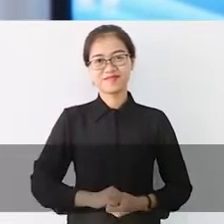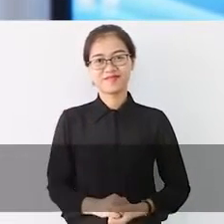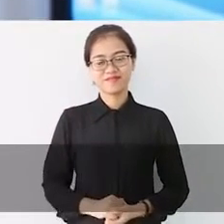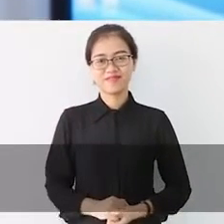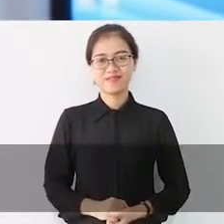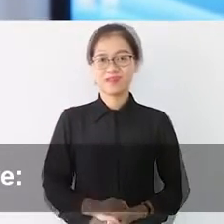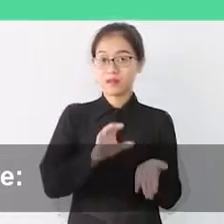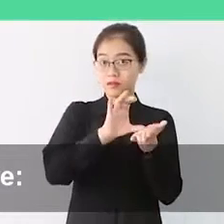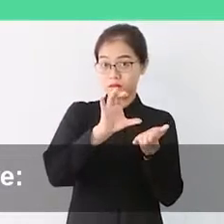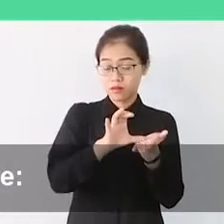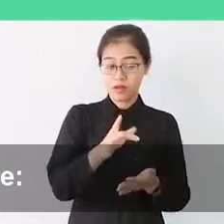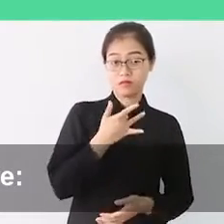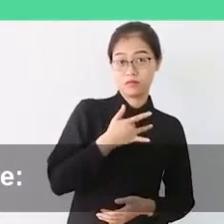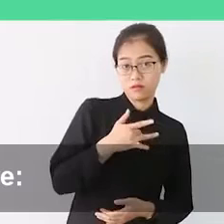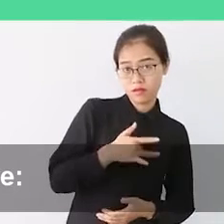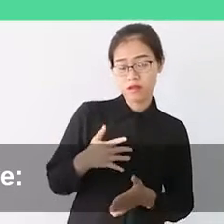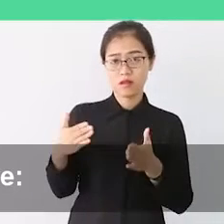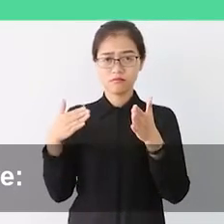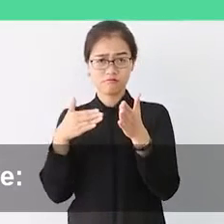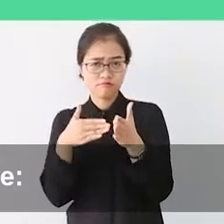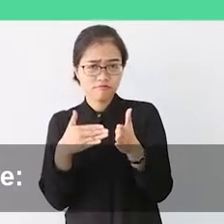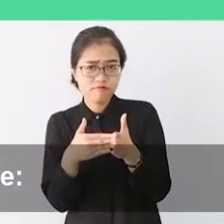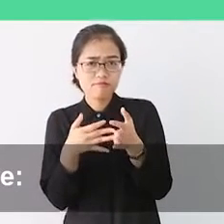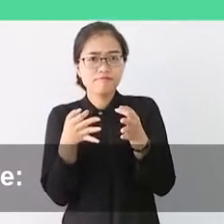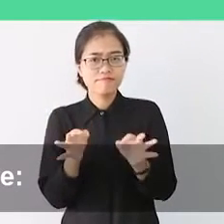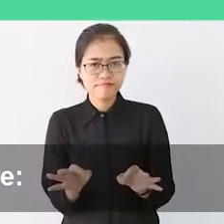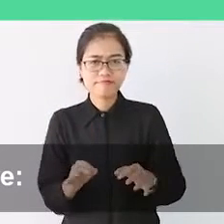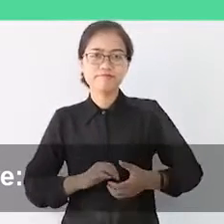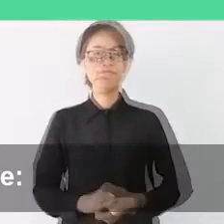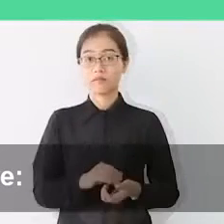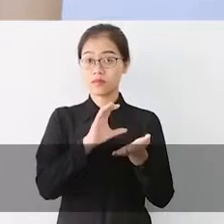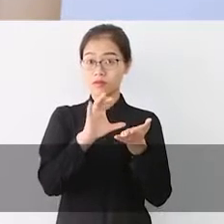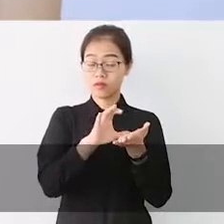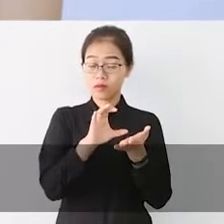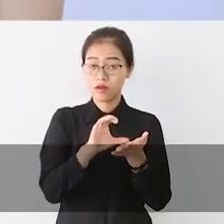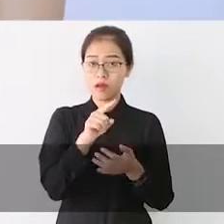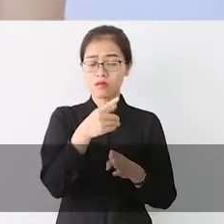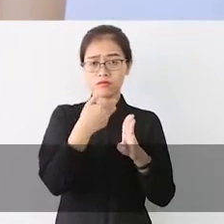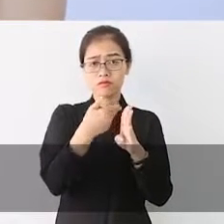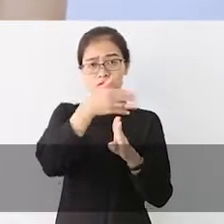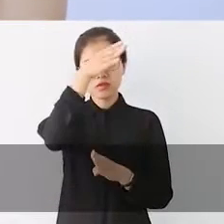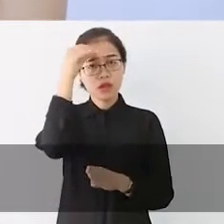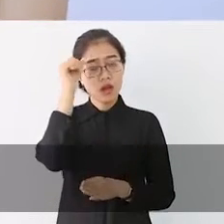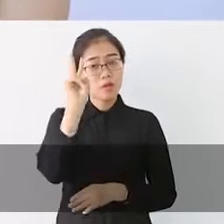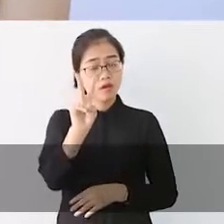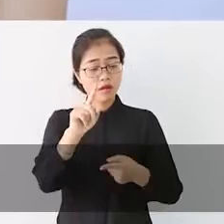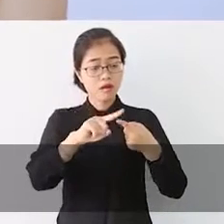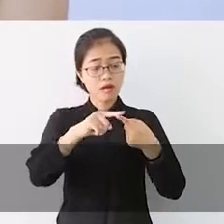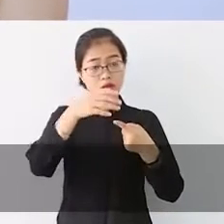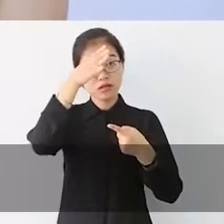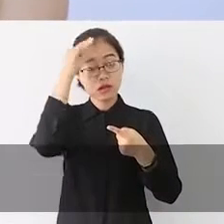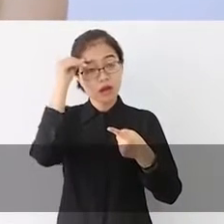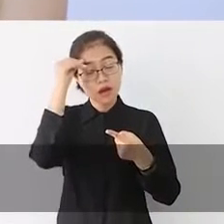chưa được nhận hỗ trợ. Trong quá trình thực hiện, dự án cũng gặp một số thuận lợi và thách thức sau. Dự án tiếp cận giáo dục cho sinh viên khuyết tật tại